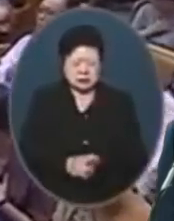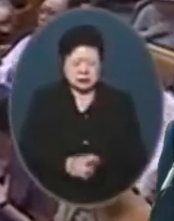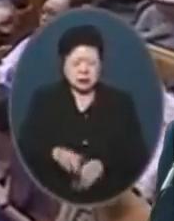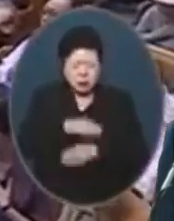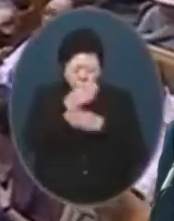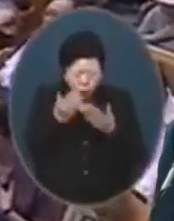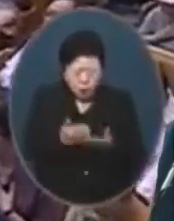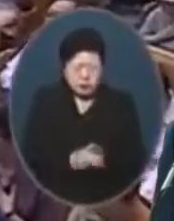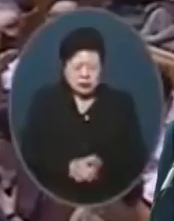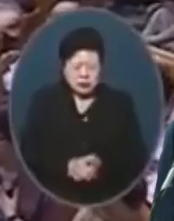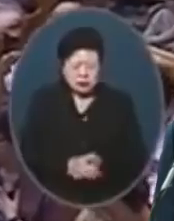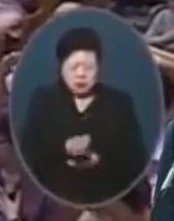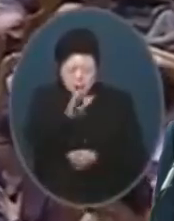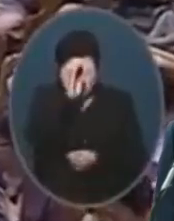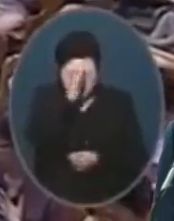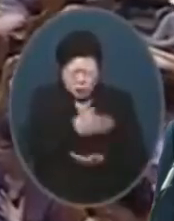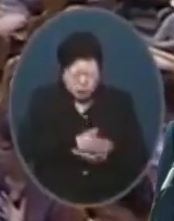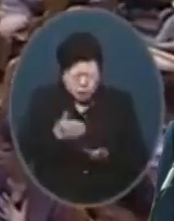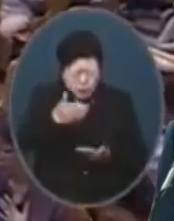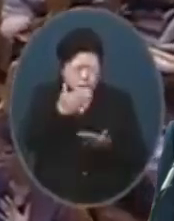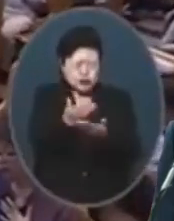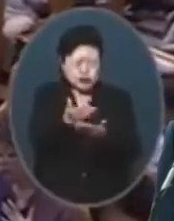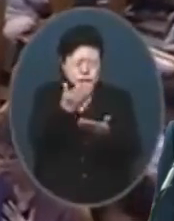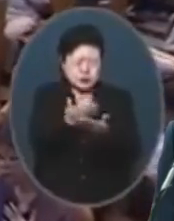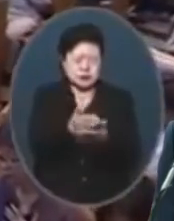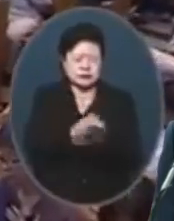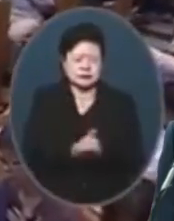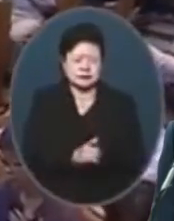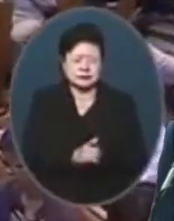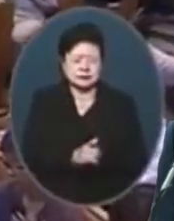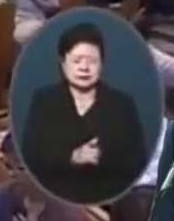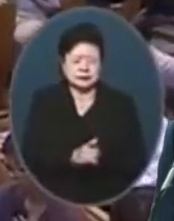모든 질병을 멸하여 주시옵소서.